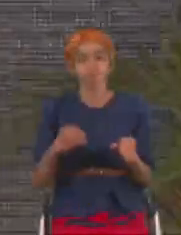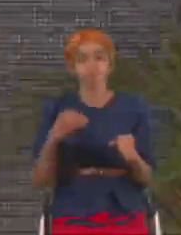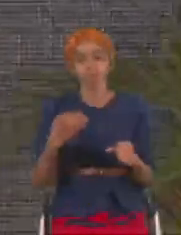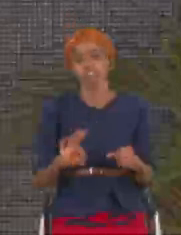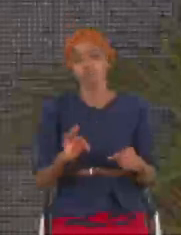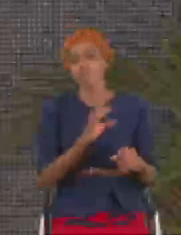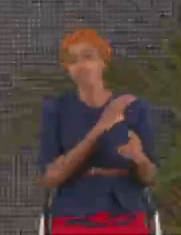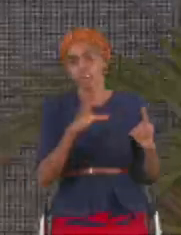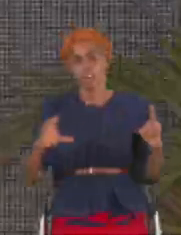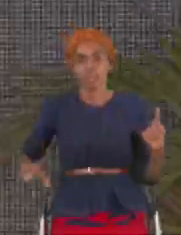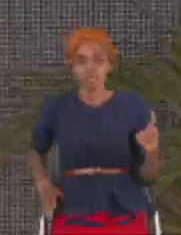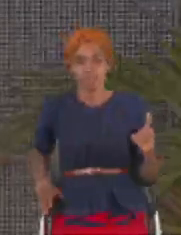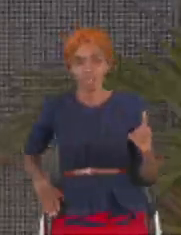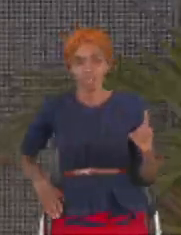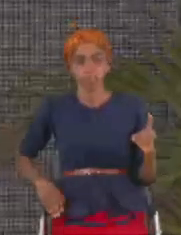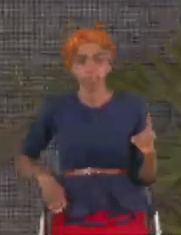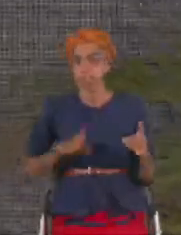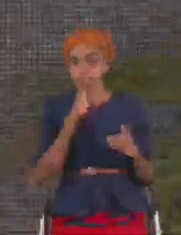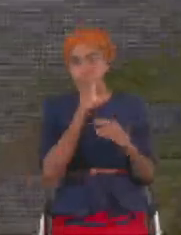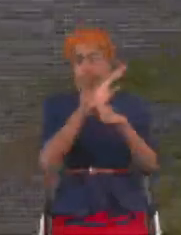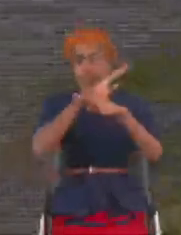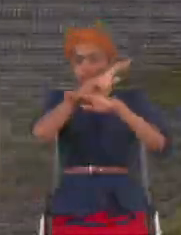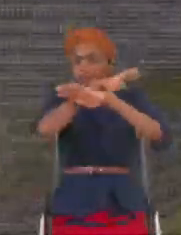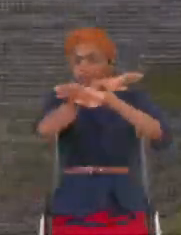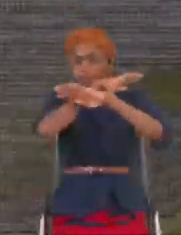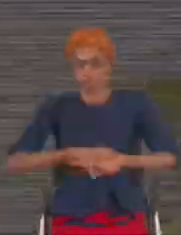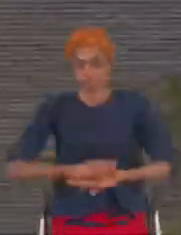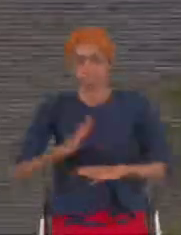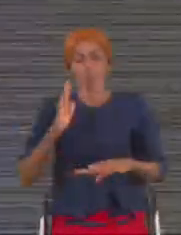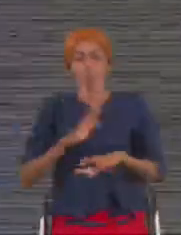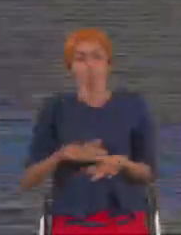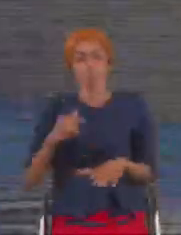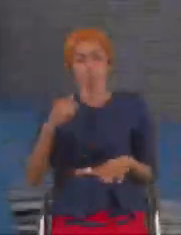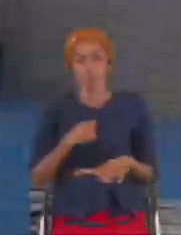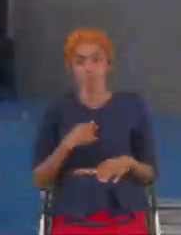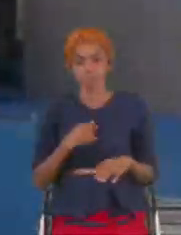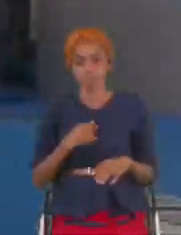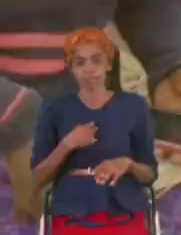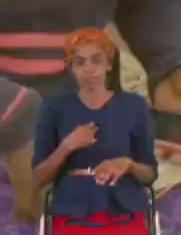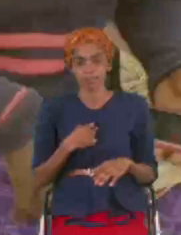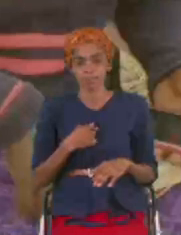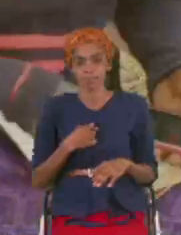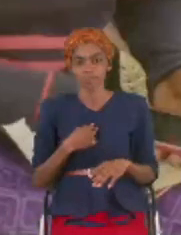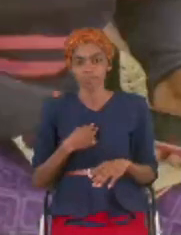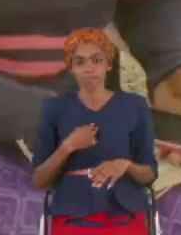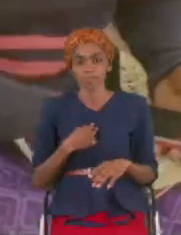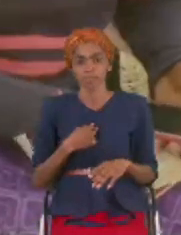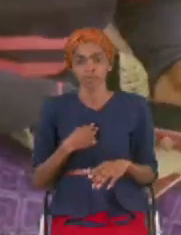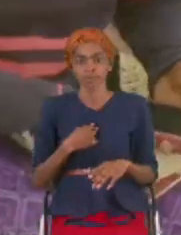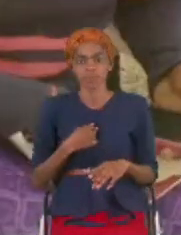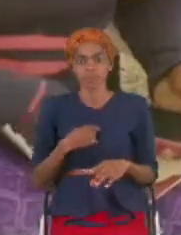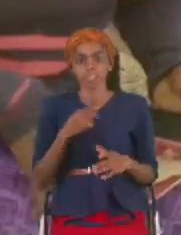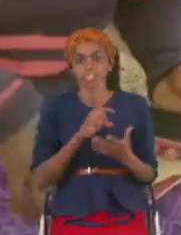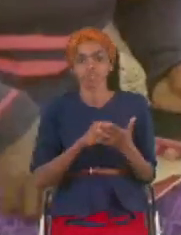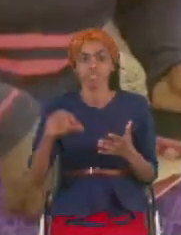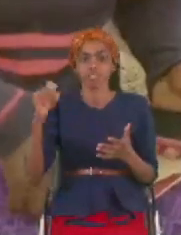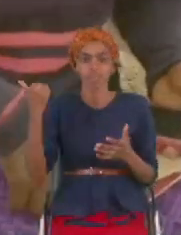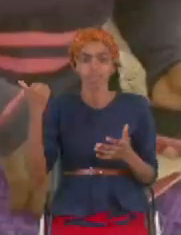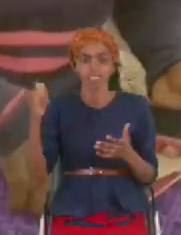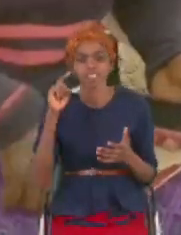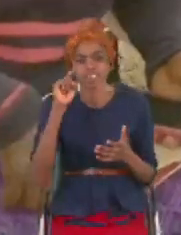christ le pose sur moi verser 10 à verser